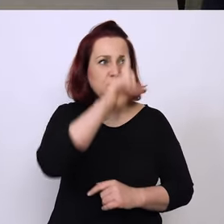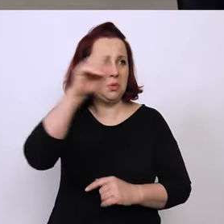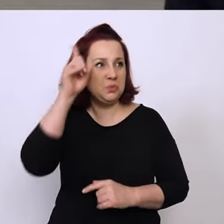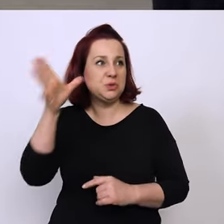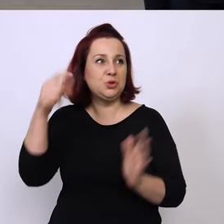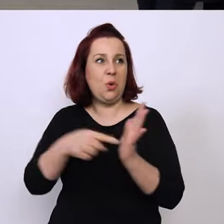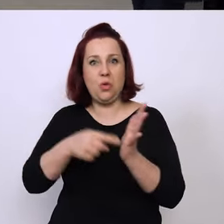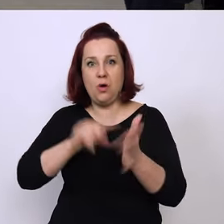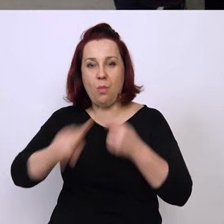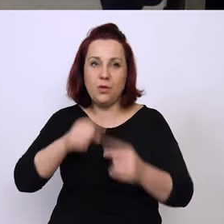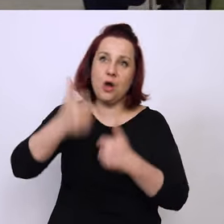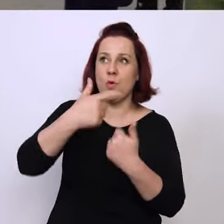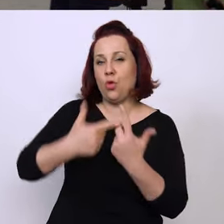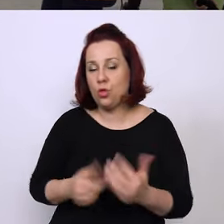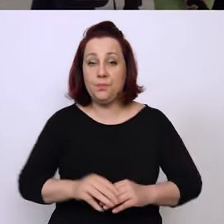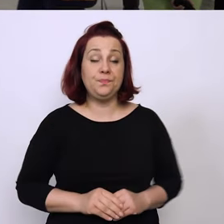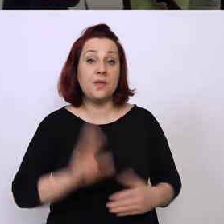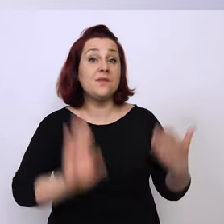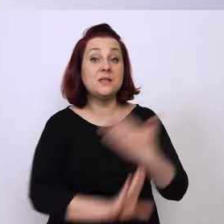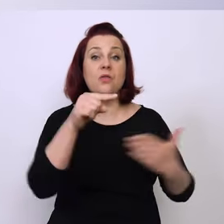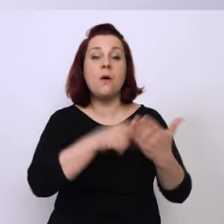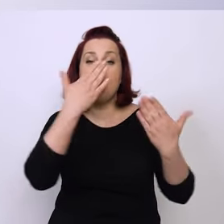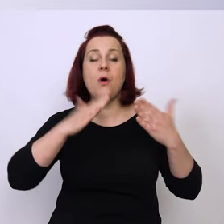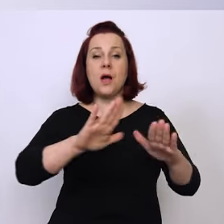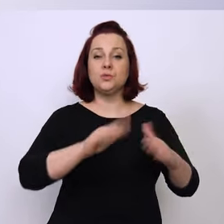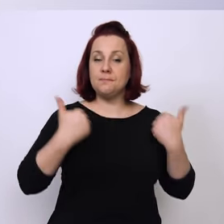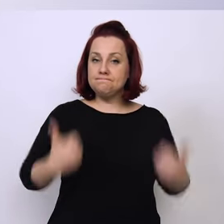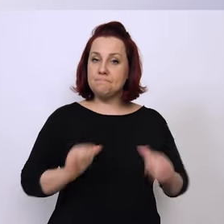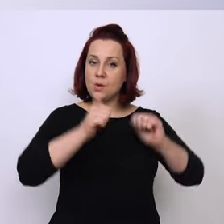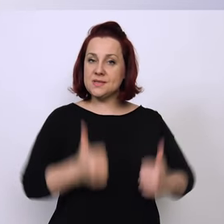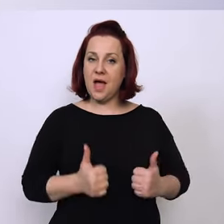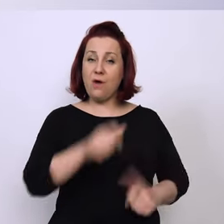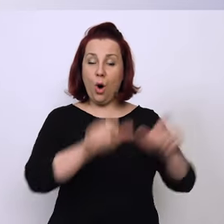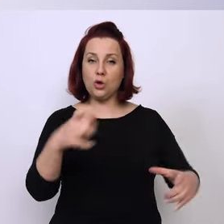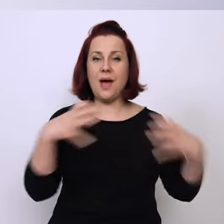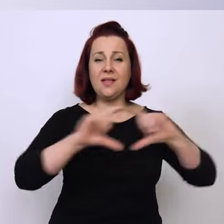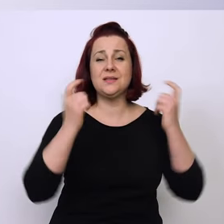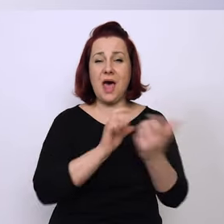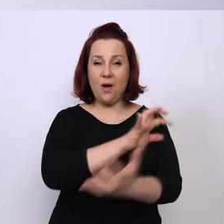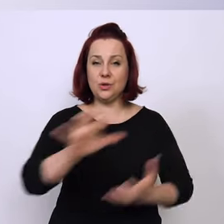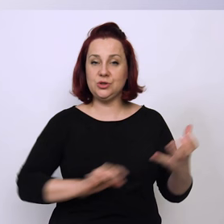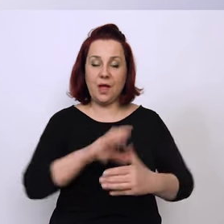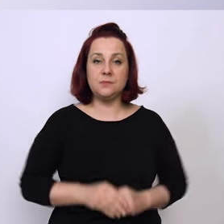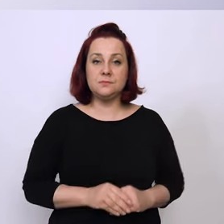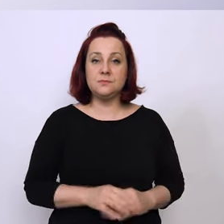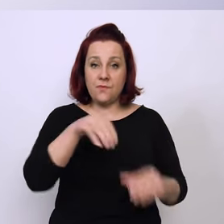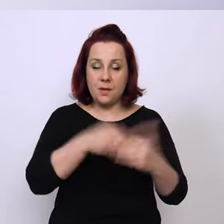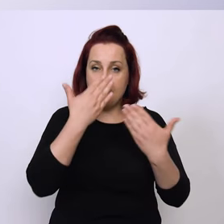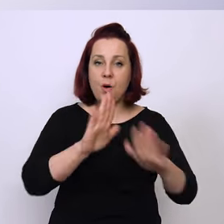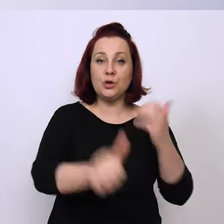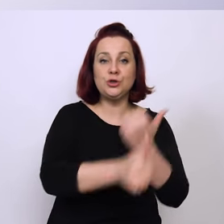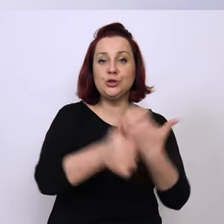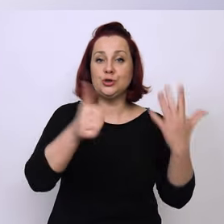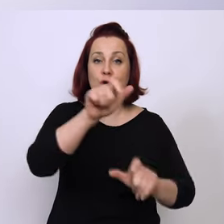naszą codzienność ta wystawa prezentuje postawę artystów z całego świata pokazujemy